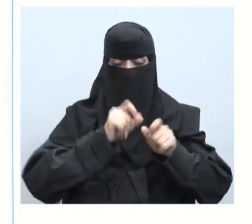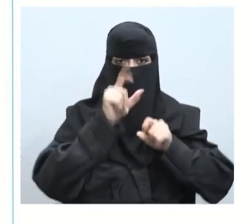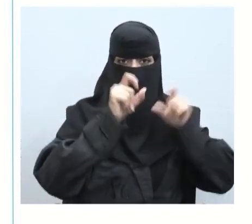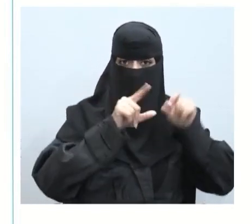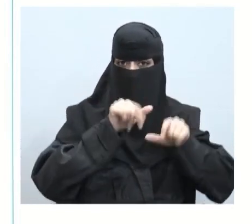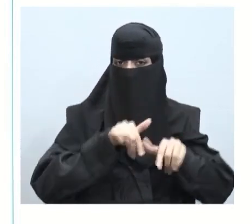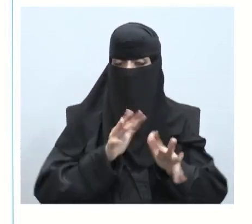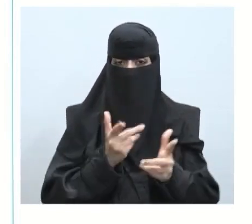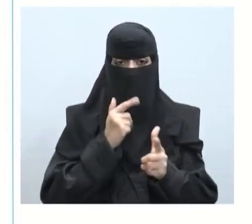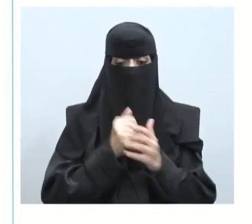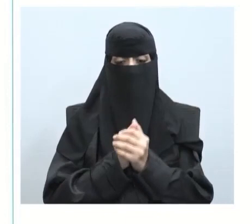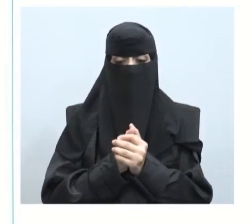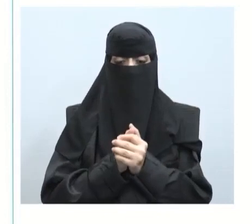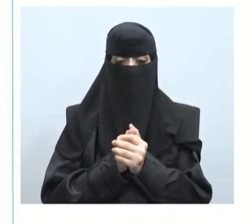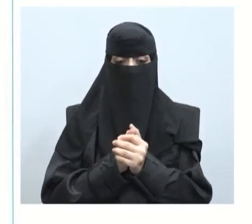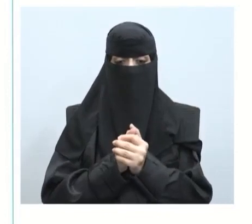الأشياء؟